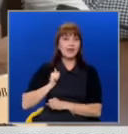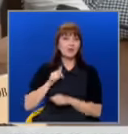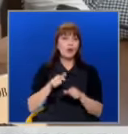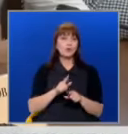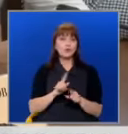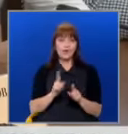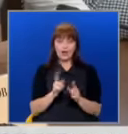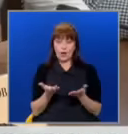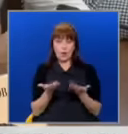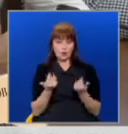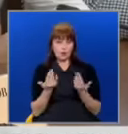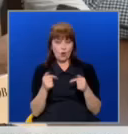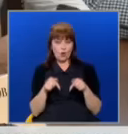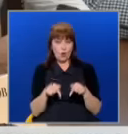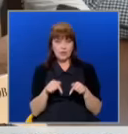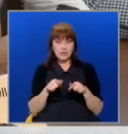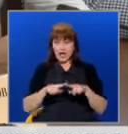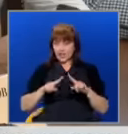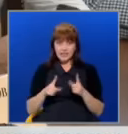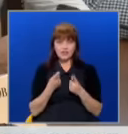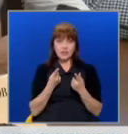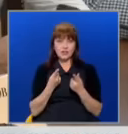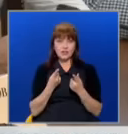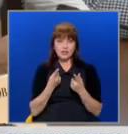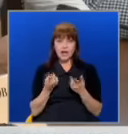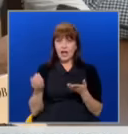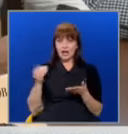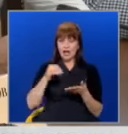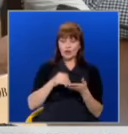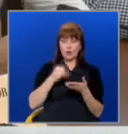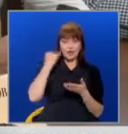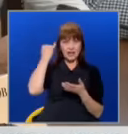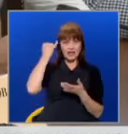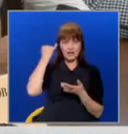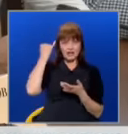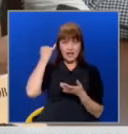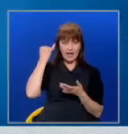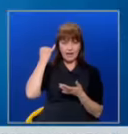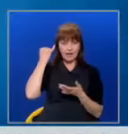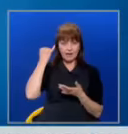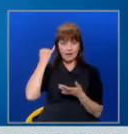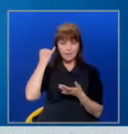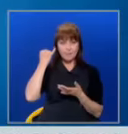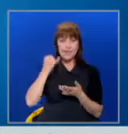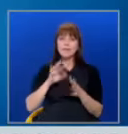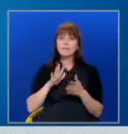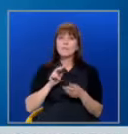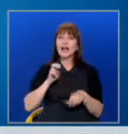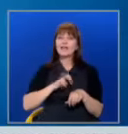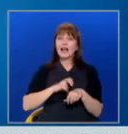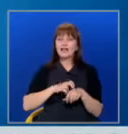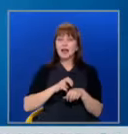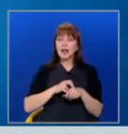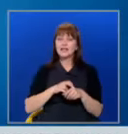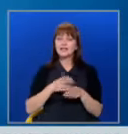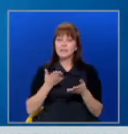от скоро и от сега, изведнъж да се е родила от някаква гениална мисъл на някое посолство. Според декларацията, най-прекият